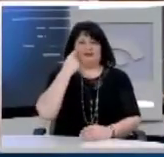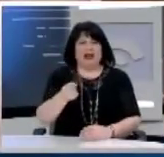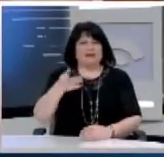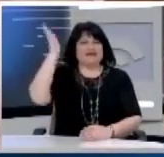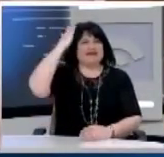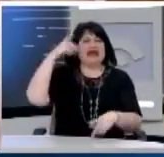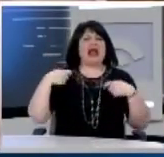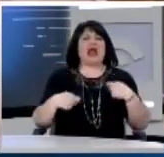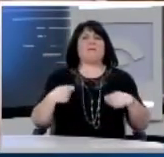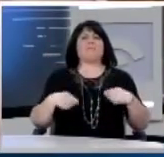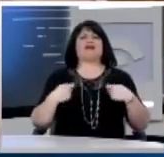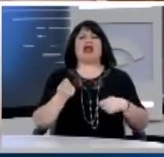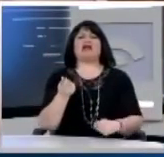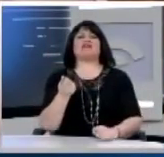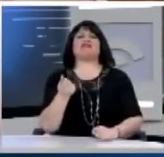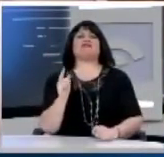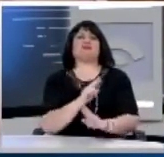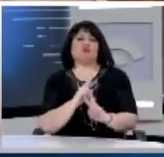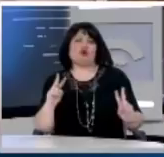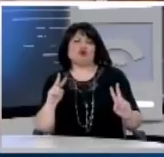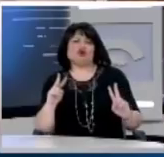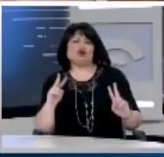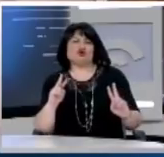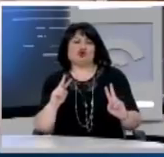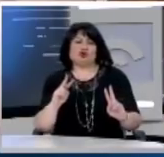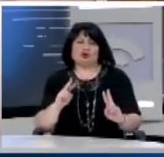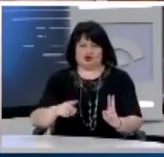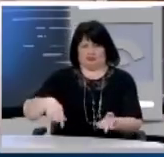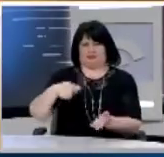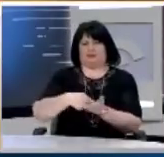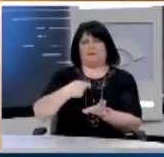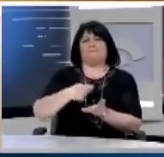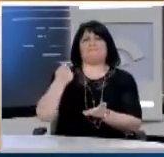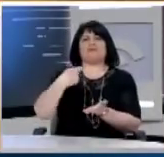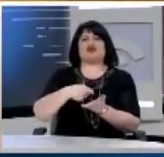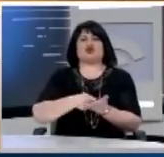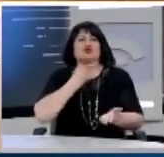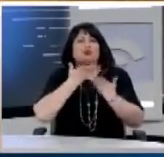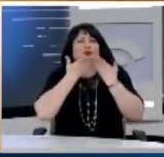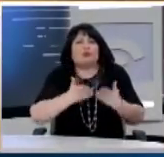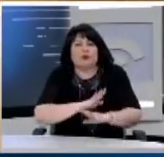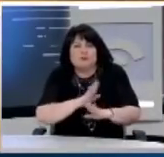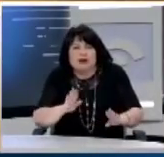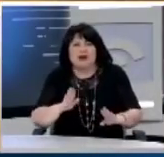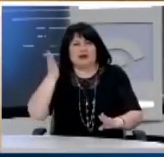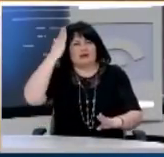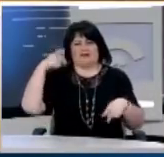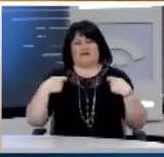καπιταλισμό, όπου οι εργαζόμενοι ξοδεύουν αυτό που βγάζουν και οι καπιταλιστές